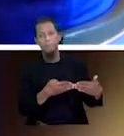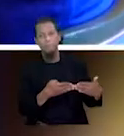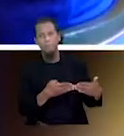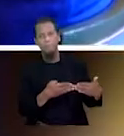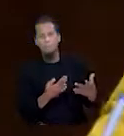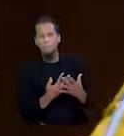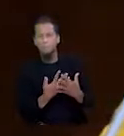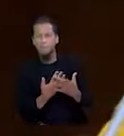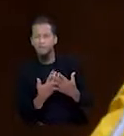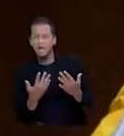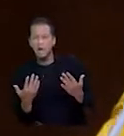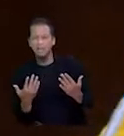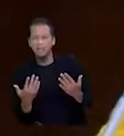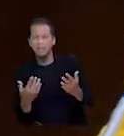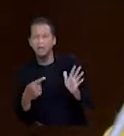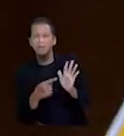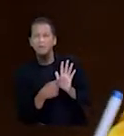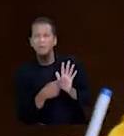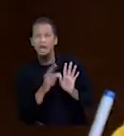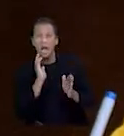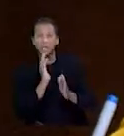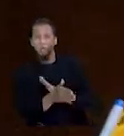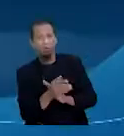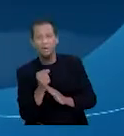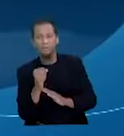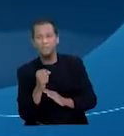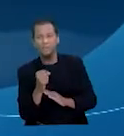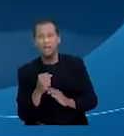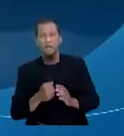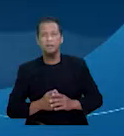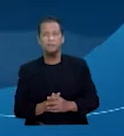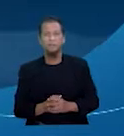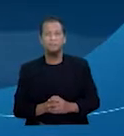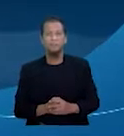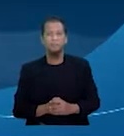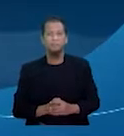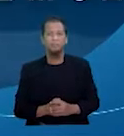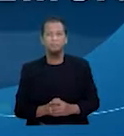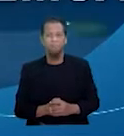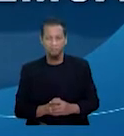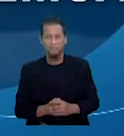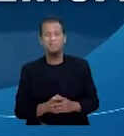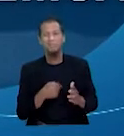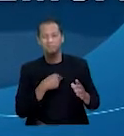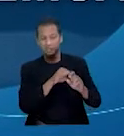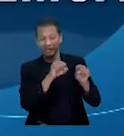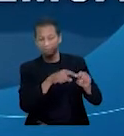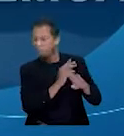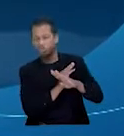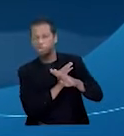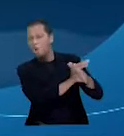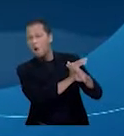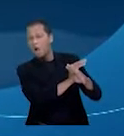memilih secara langsung wakil-wakil rakyatnya. Tidak hanya menolak sistem proporsional tertutup, 8 partai politik